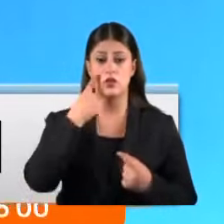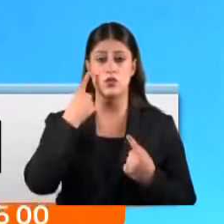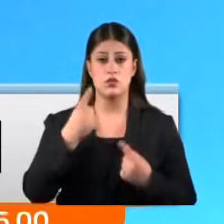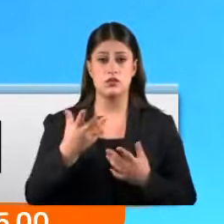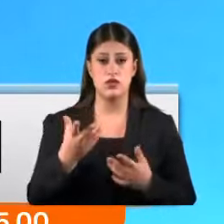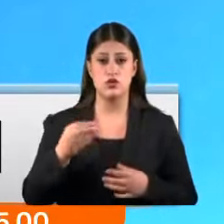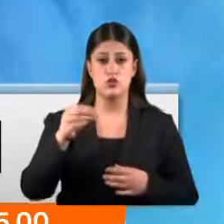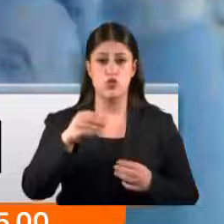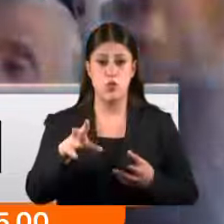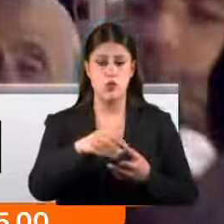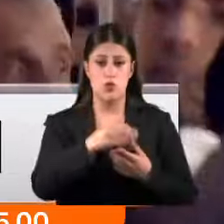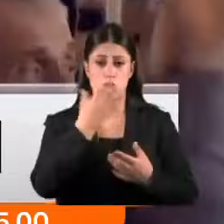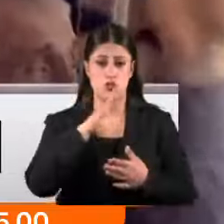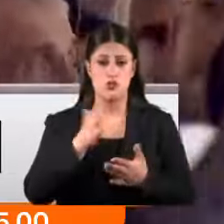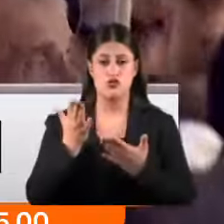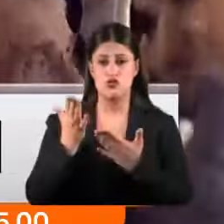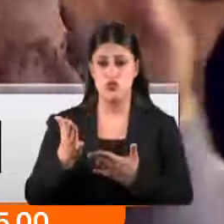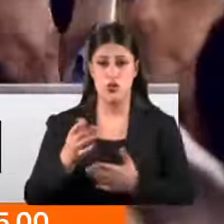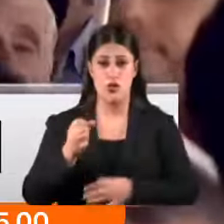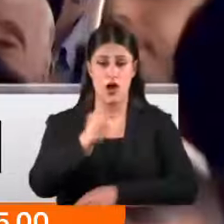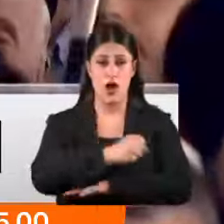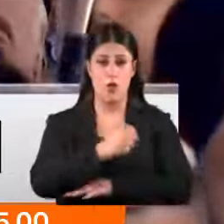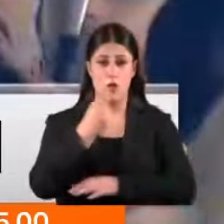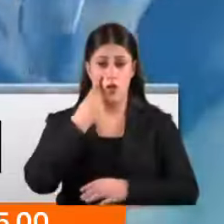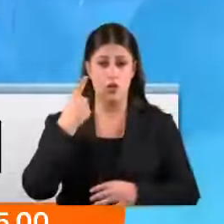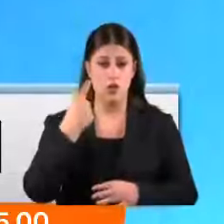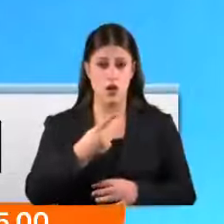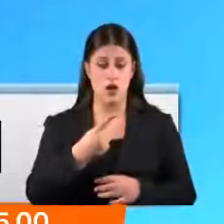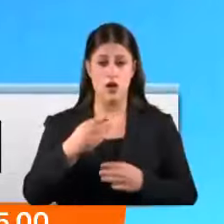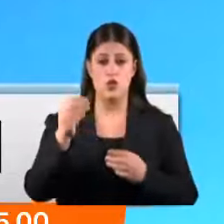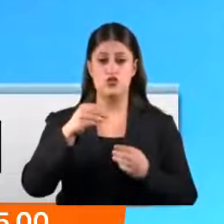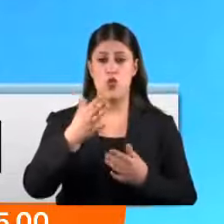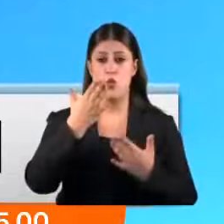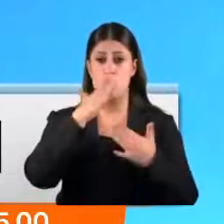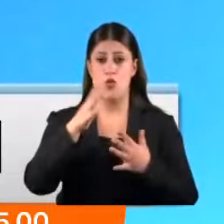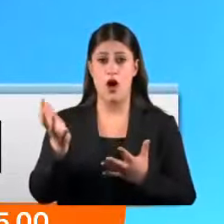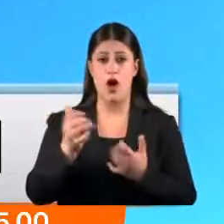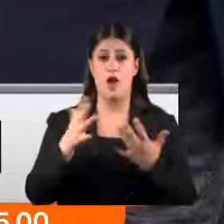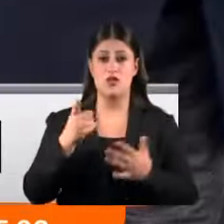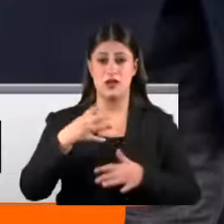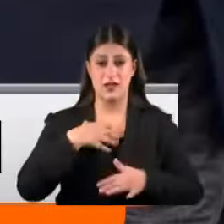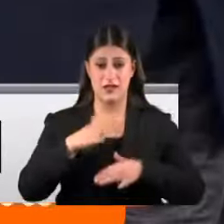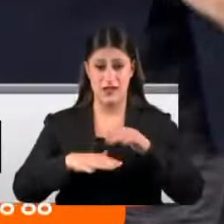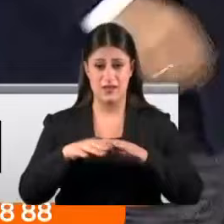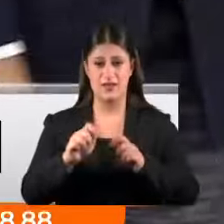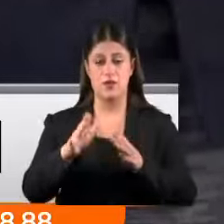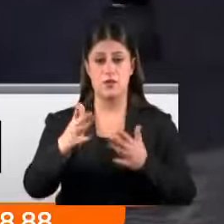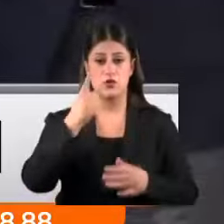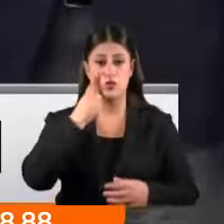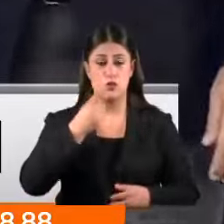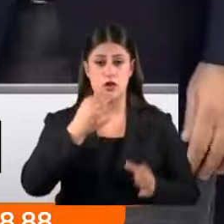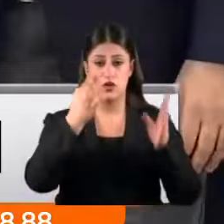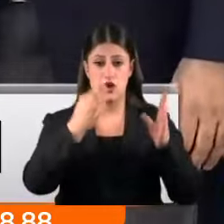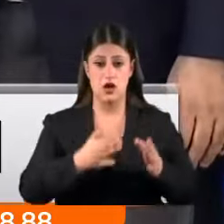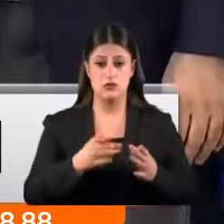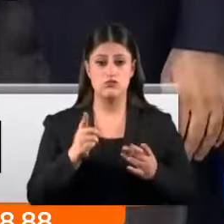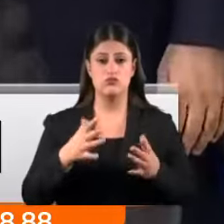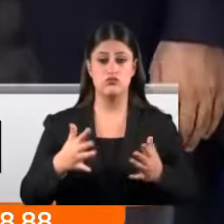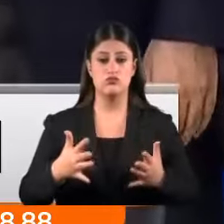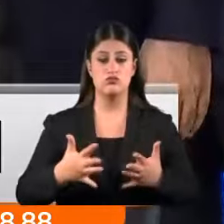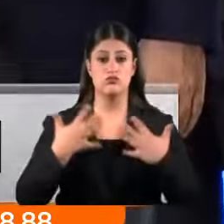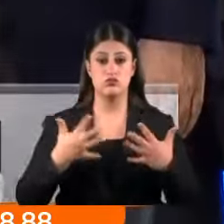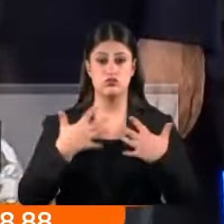çöp toplamıyor ki. Kamyonla toplamadığınız çöpleri ellerinizle mi toplayacaksınız? Cumhurbaşkanı Erdoğan coşkuyla